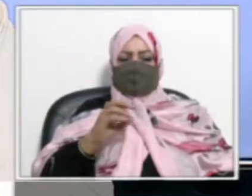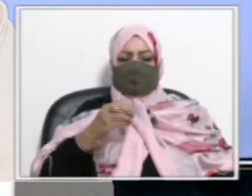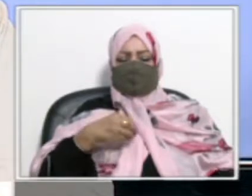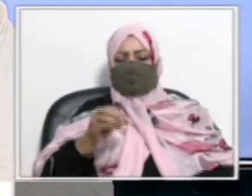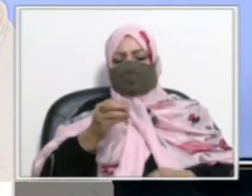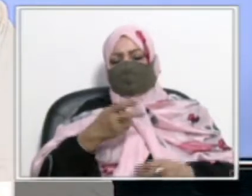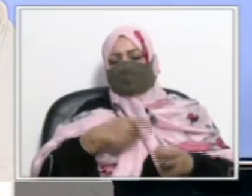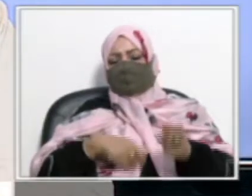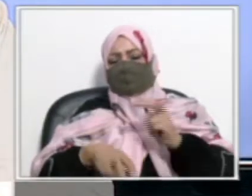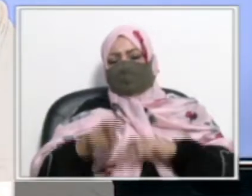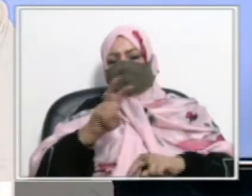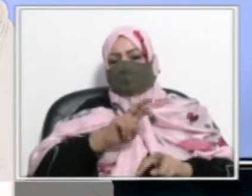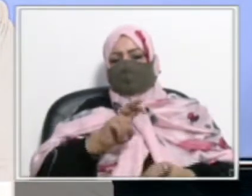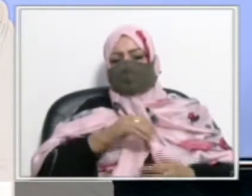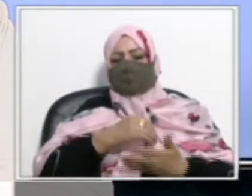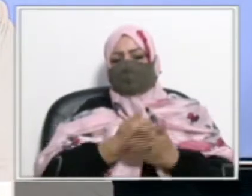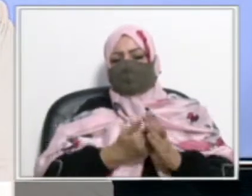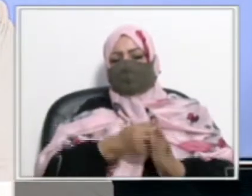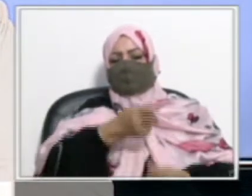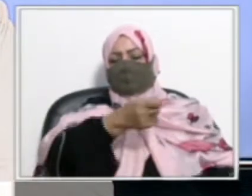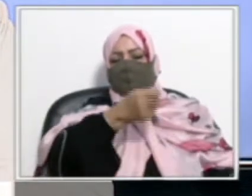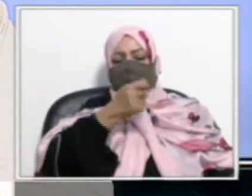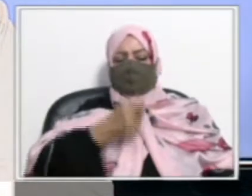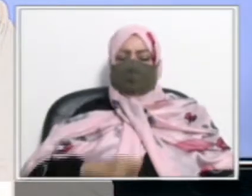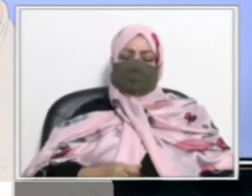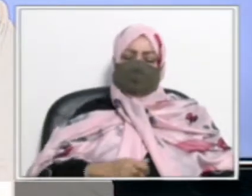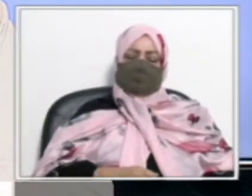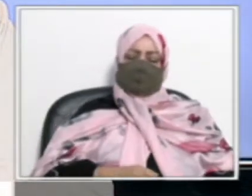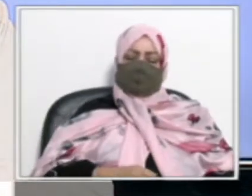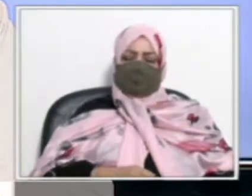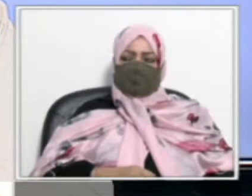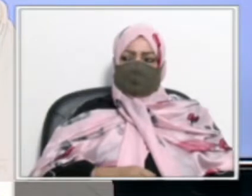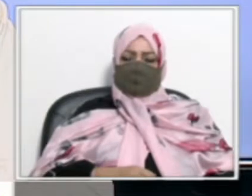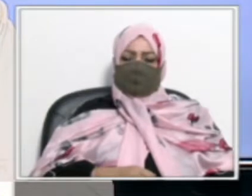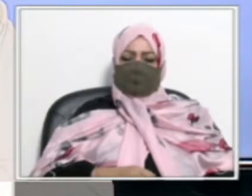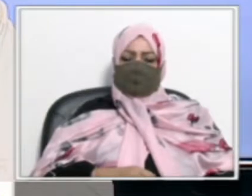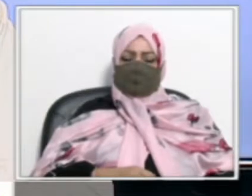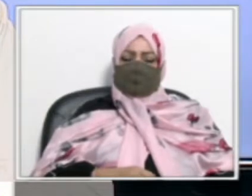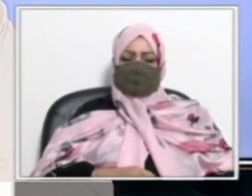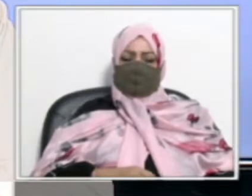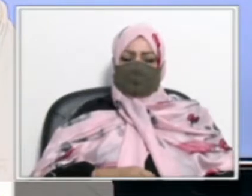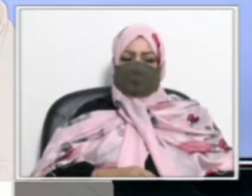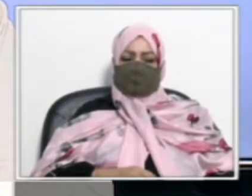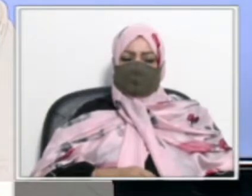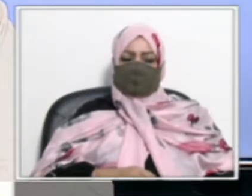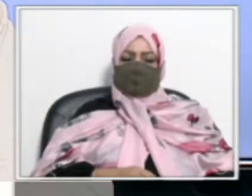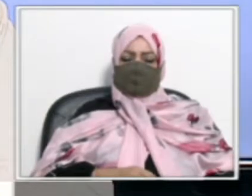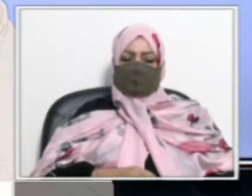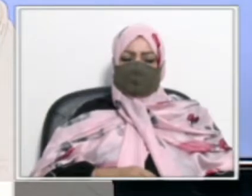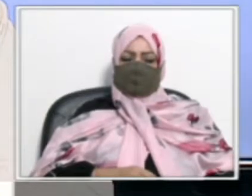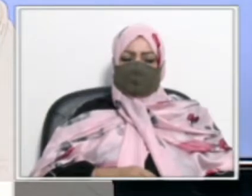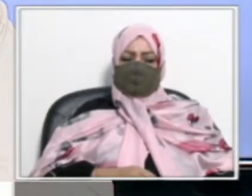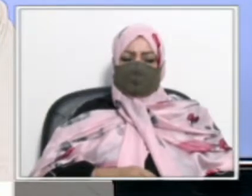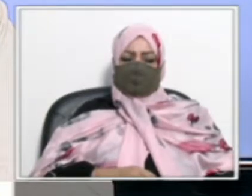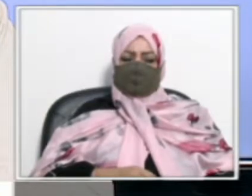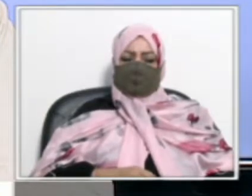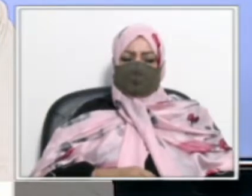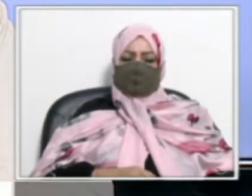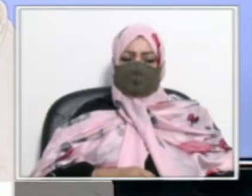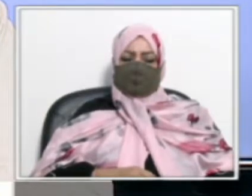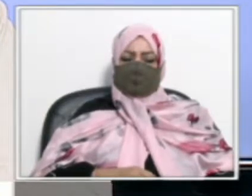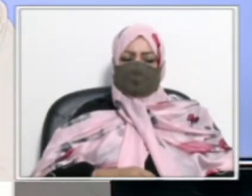عندي شيك وما حصلتش بنادو قد ما تسول، قد ما تسولت ومشيت.